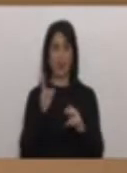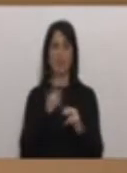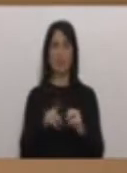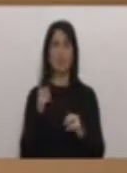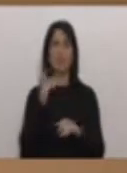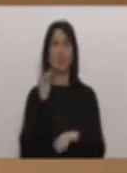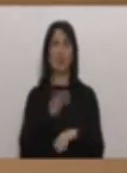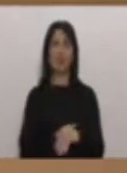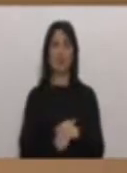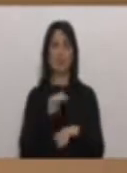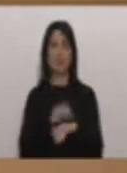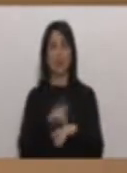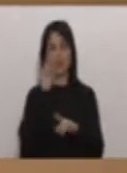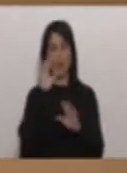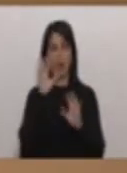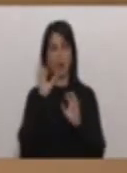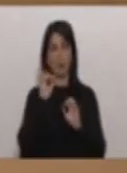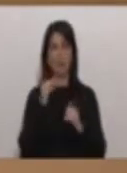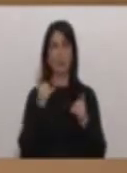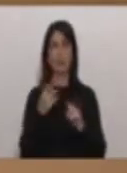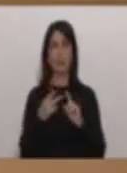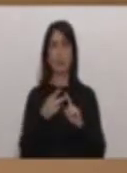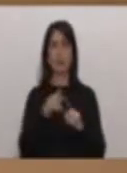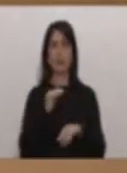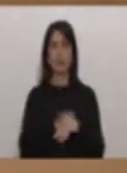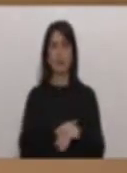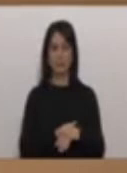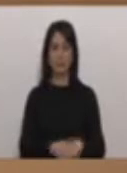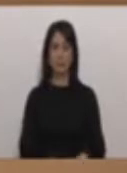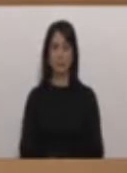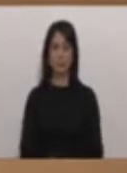ფაქტი, ფაქტი და აღქმა. ეხლა მეორე ფაქტი და მეორე აღქმა.